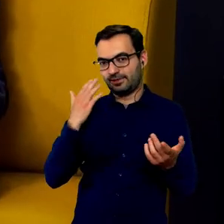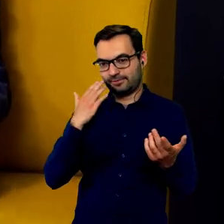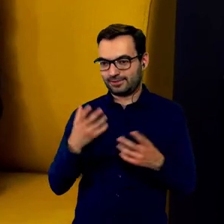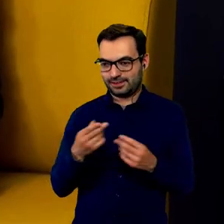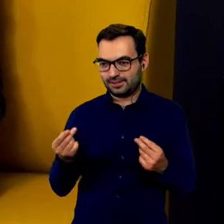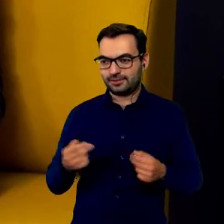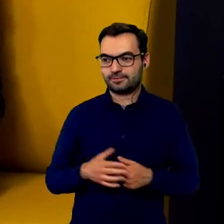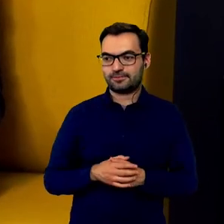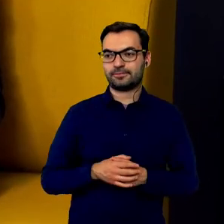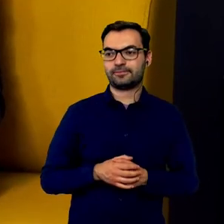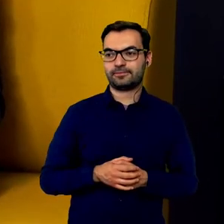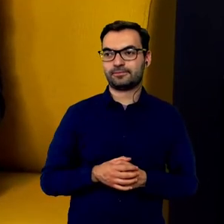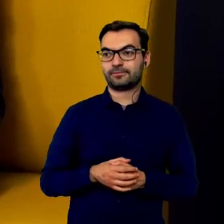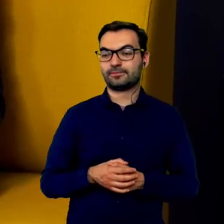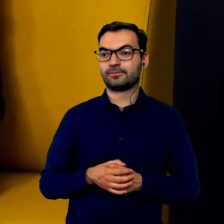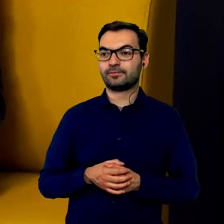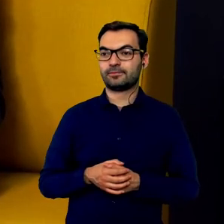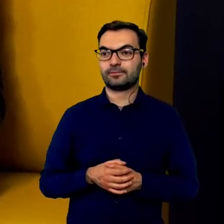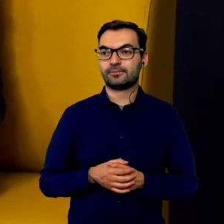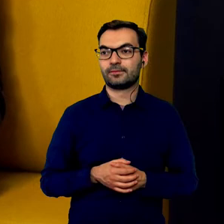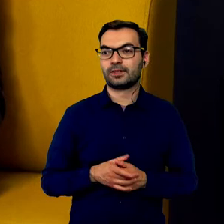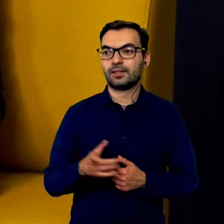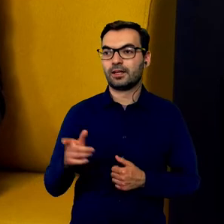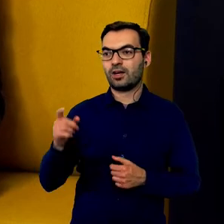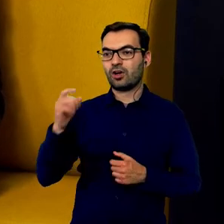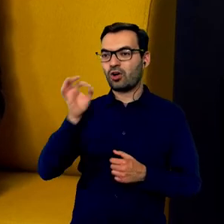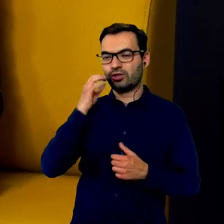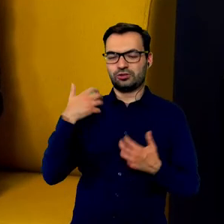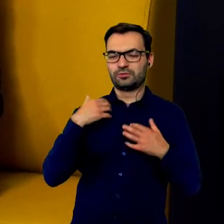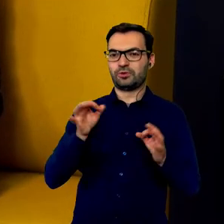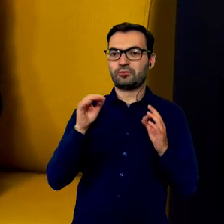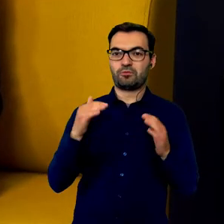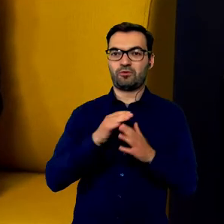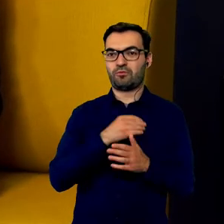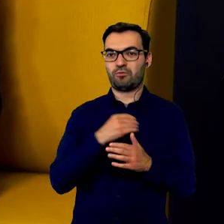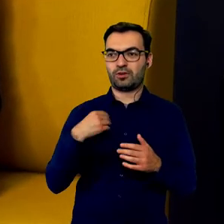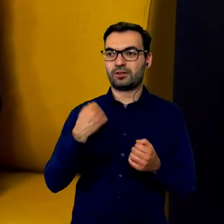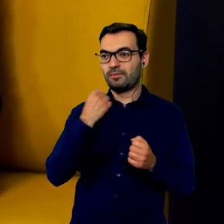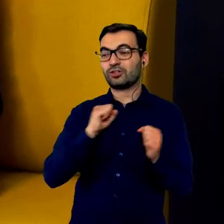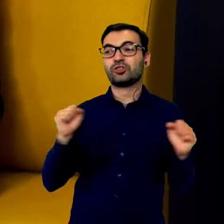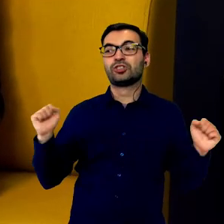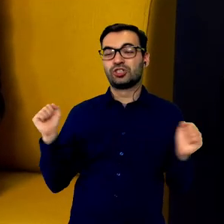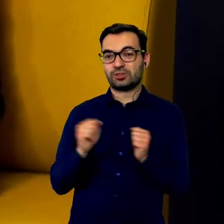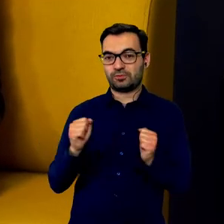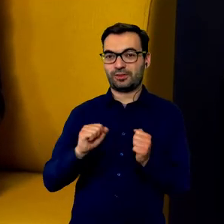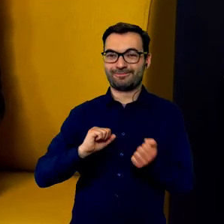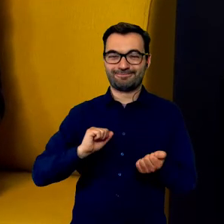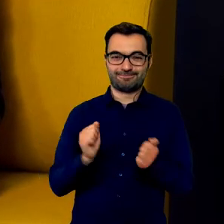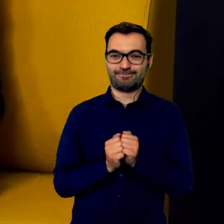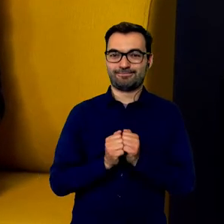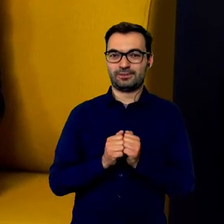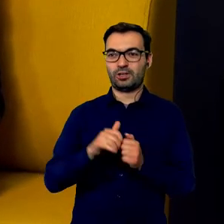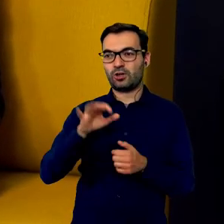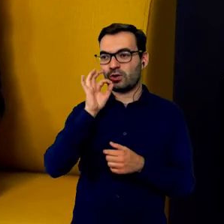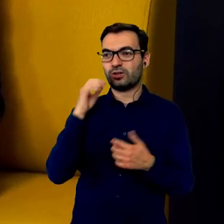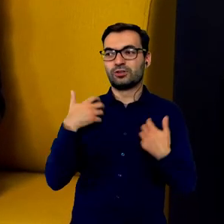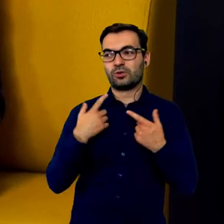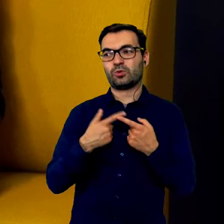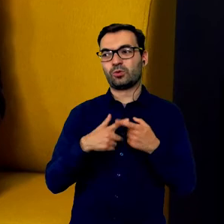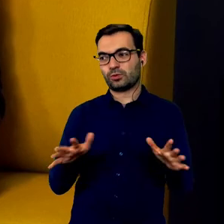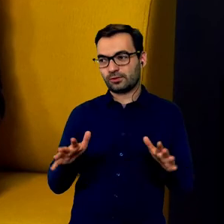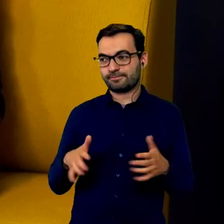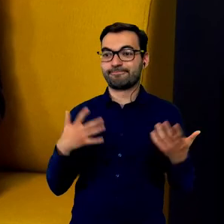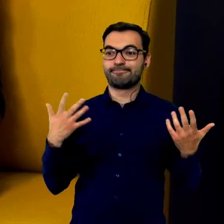na pewno, ale nie jest tym kotom źle. W przeciwieństwie do Polski, gdzie jest bardzo zimno i te koty żyją